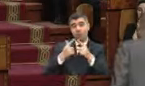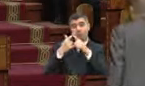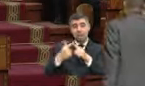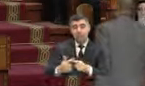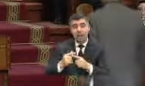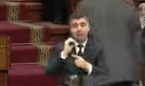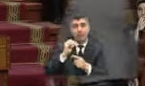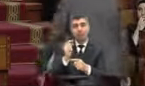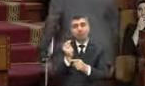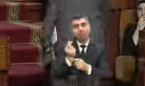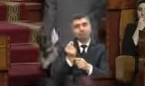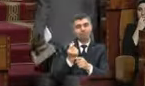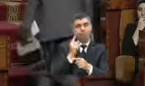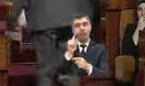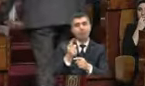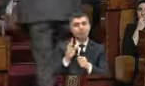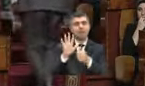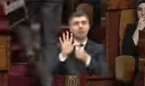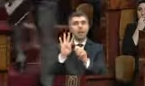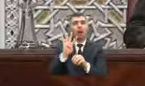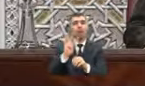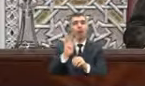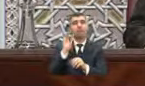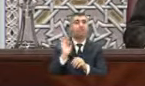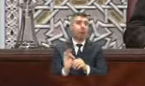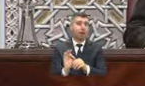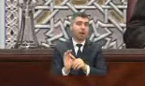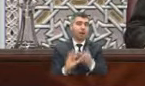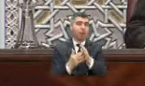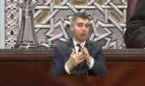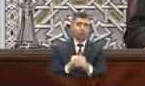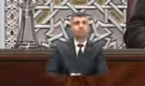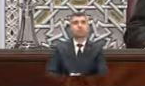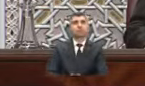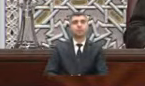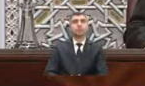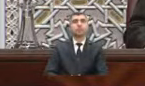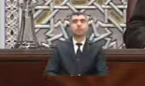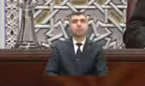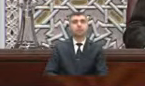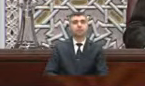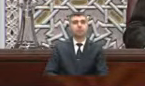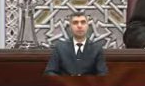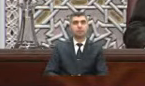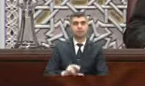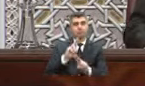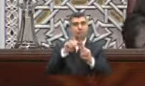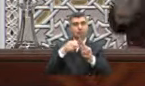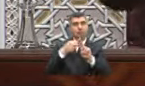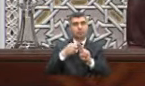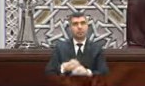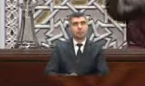والاستثمار كتعطينا 1.46. شكرا سيد النائب، هل هناك تعقيب إضافي؟ لا، رد السيد.